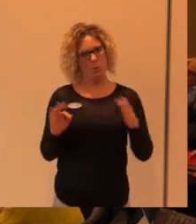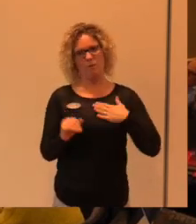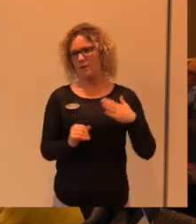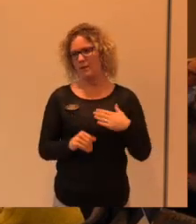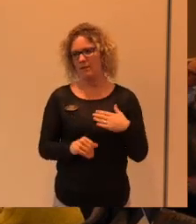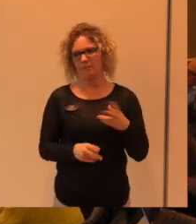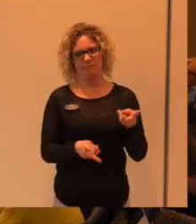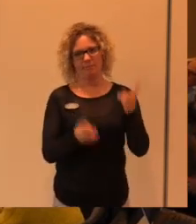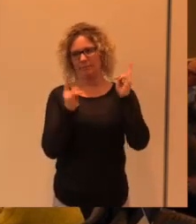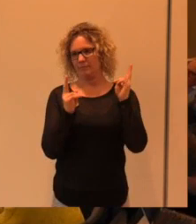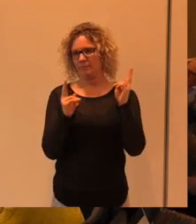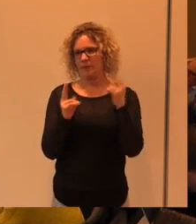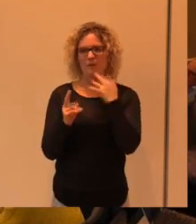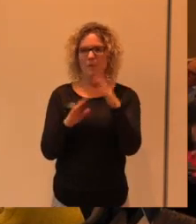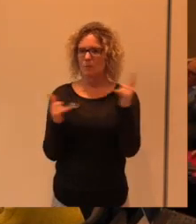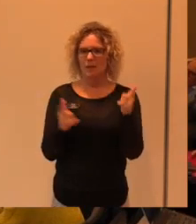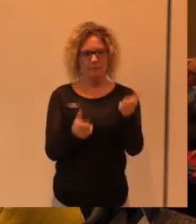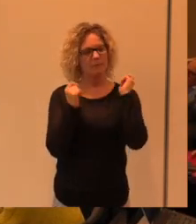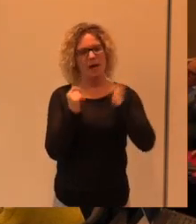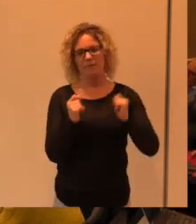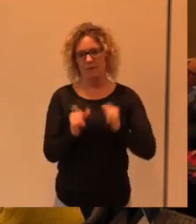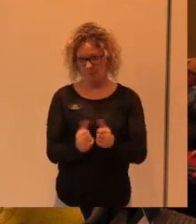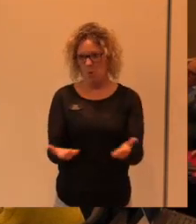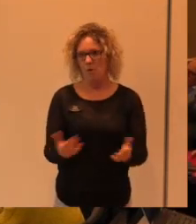Hur man vill och av vem som helst.